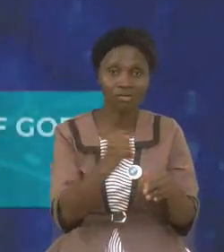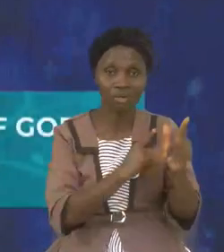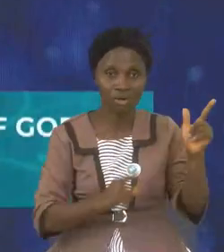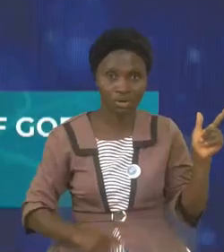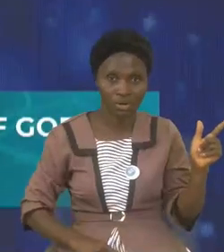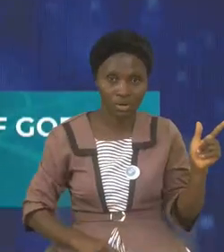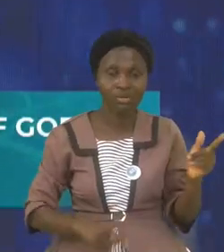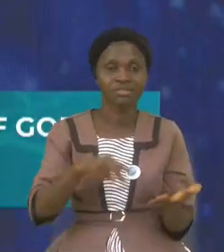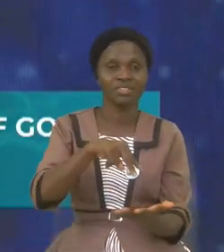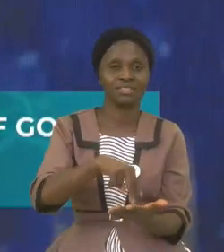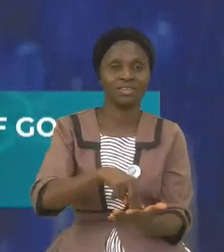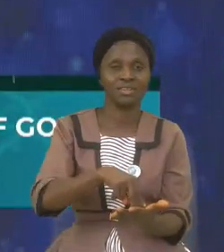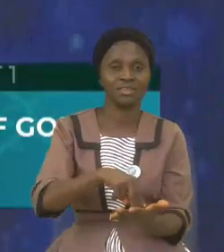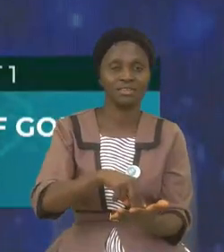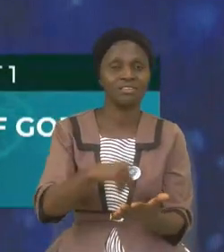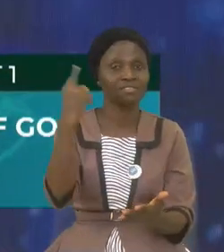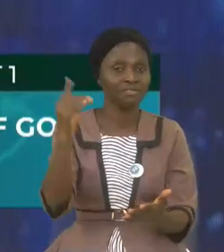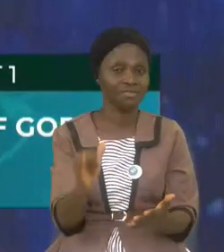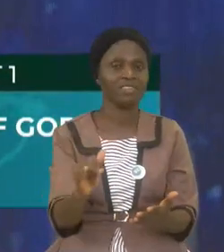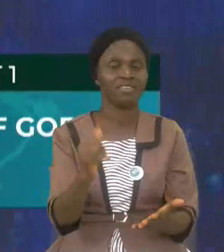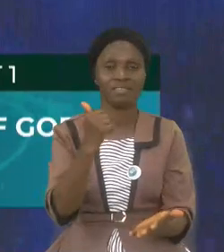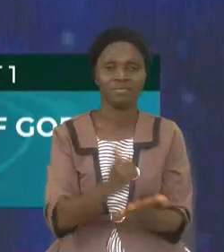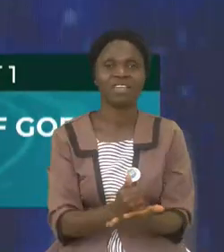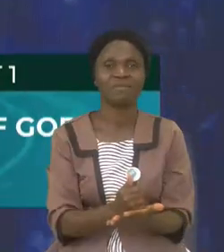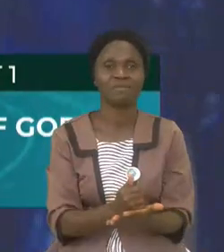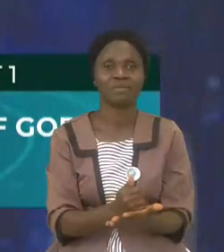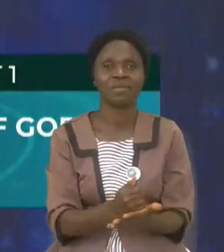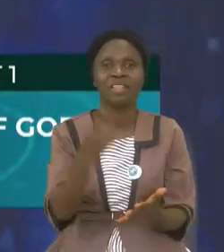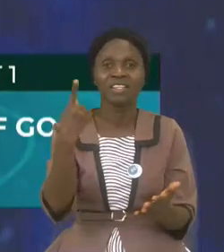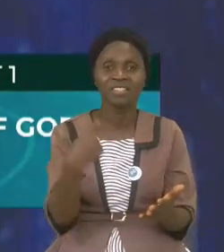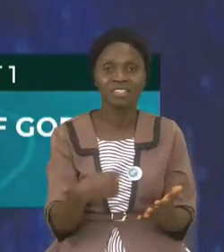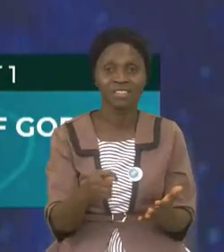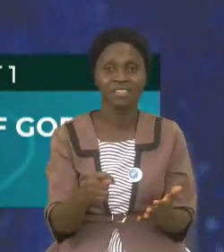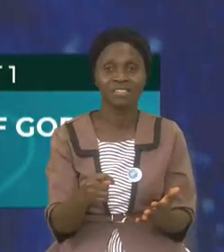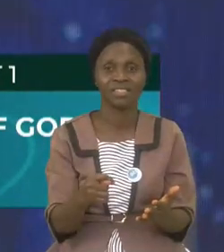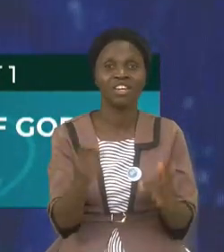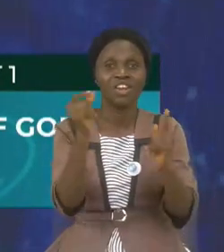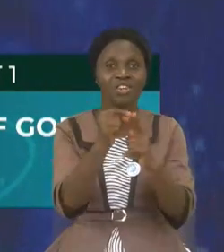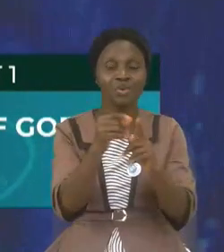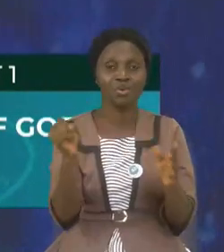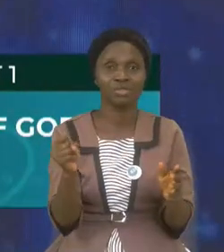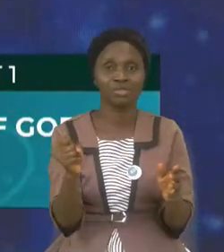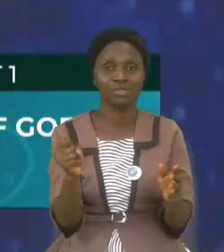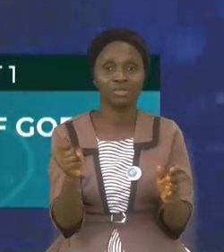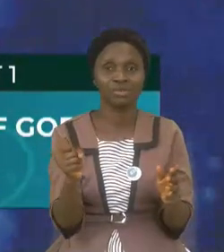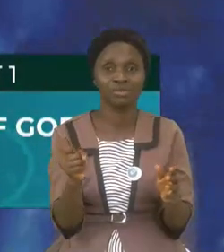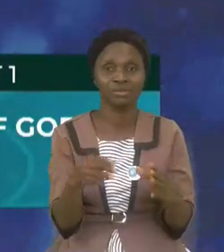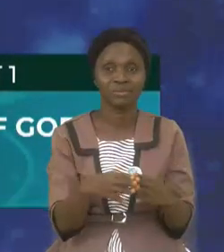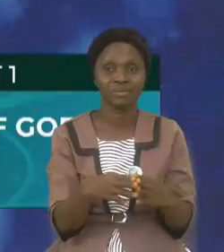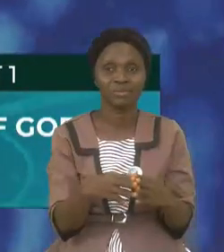11. Verset 11. Les desseins de l'Éternel subsiste à toujours.